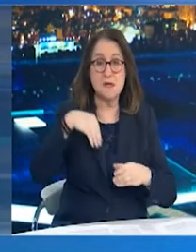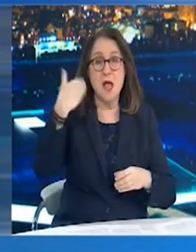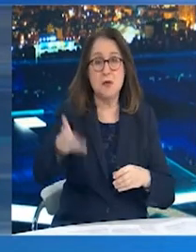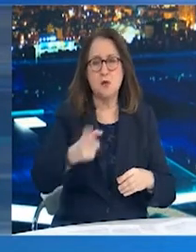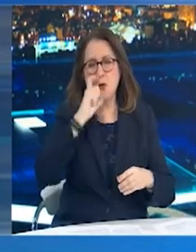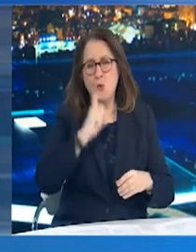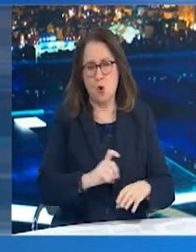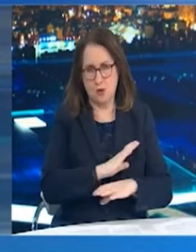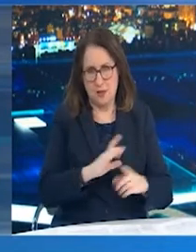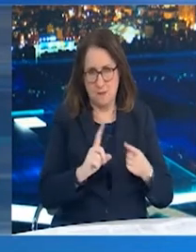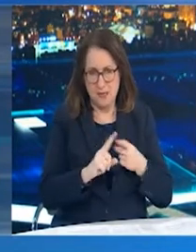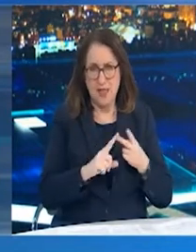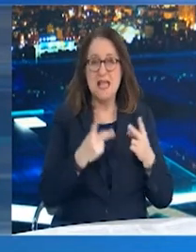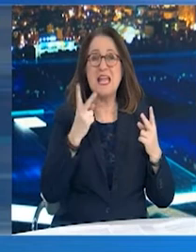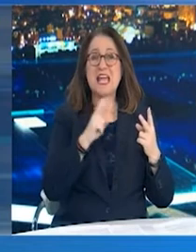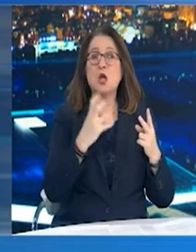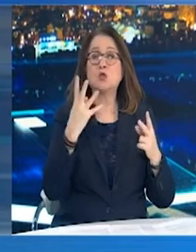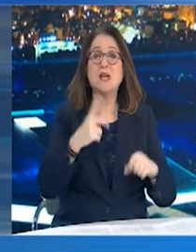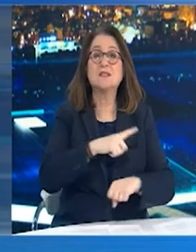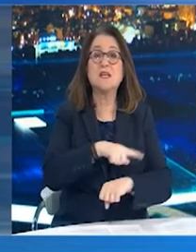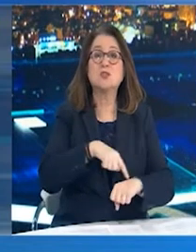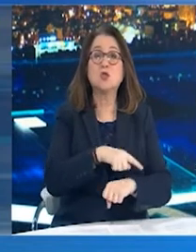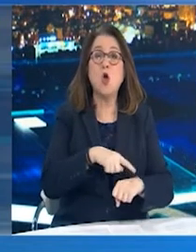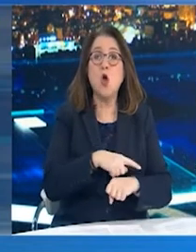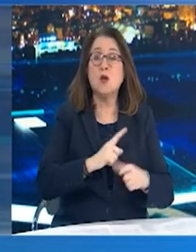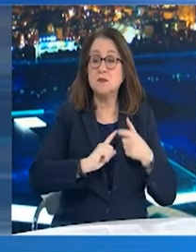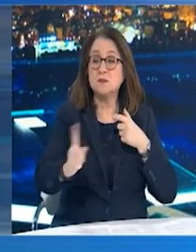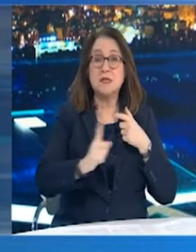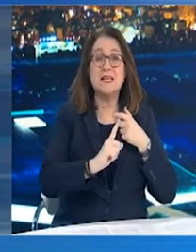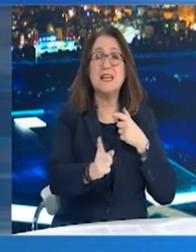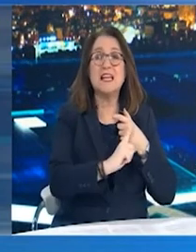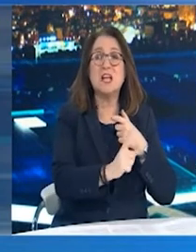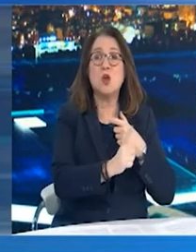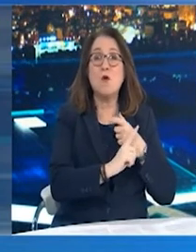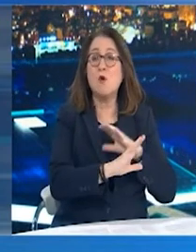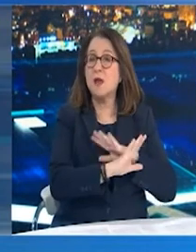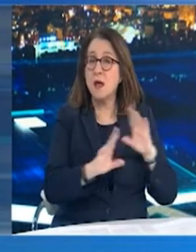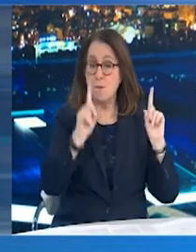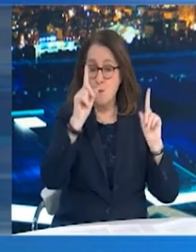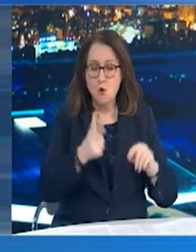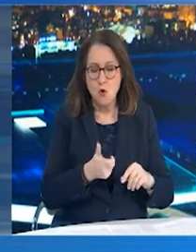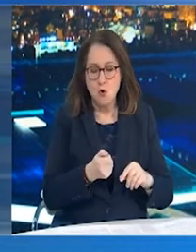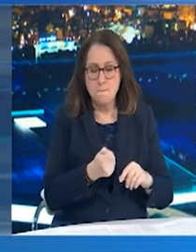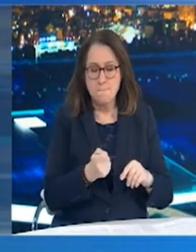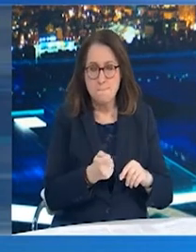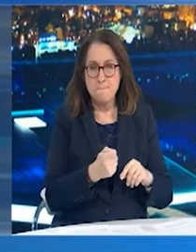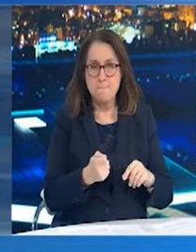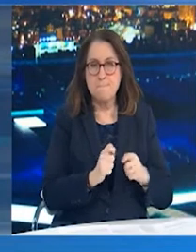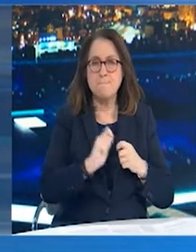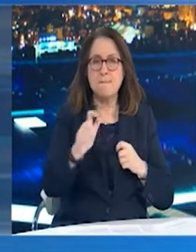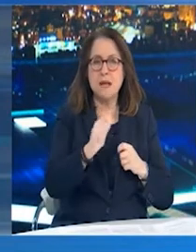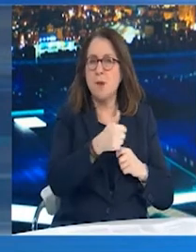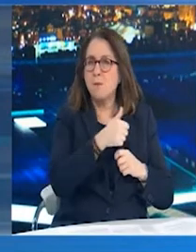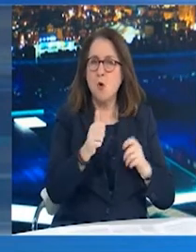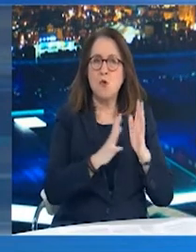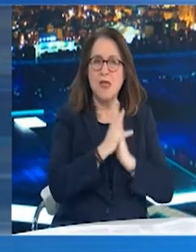υποχρεωτικά. 24ωρος περιορισμός κυκλοφορίας και κυκλοφορία με χρήση SMS στο 13033 μόνο για